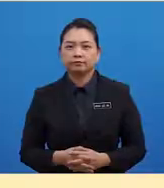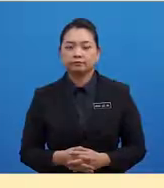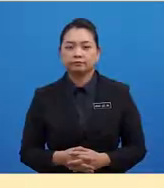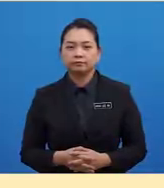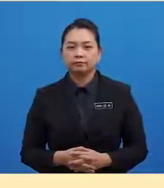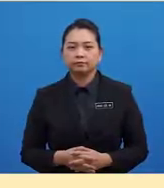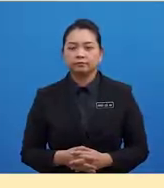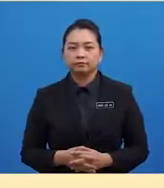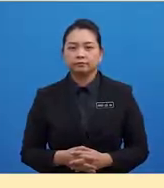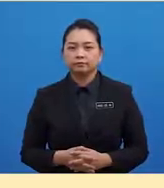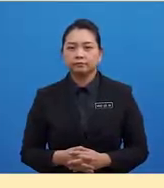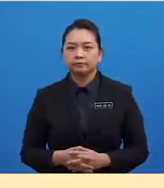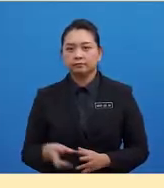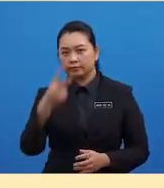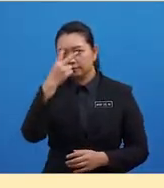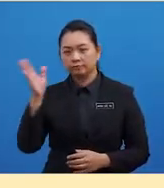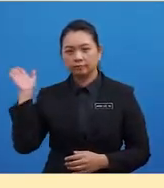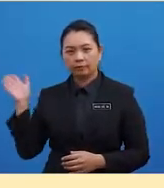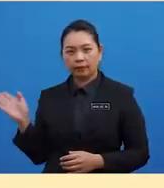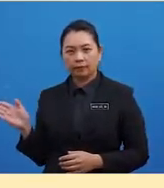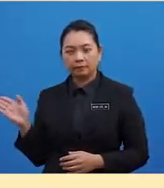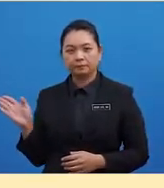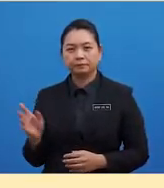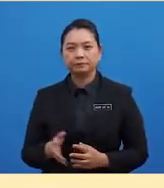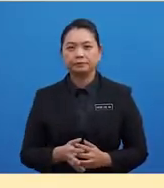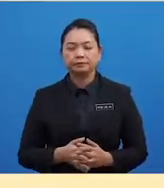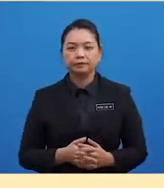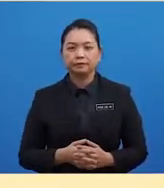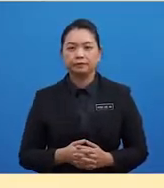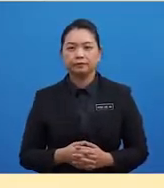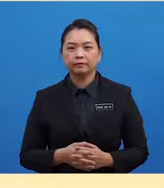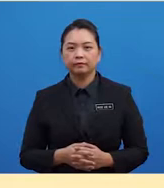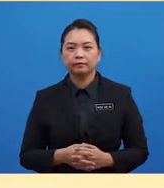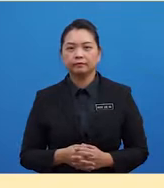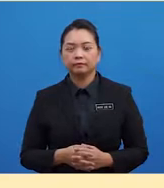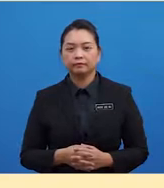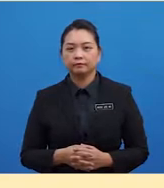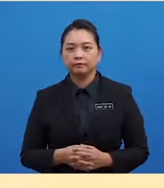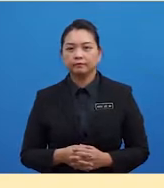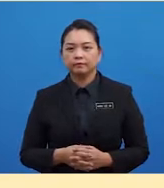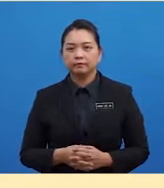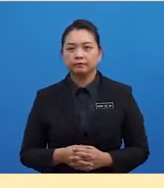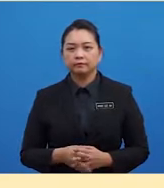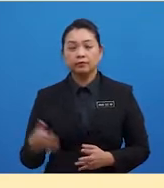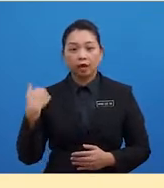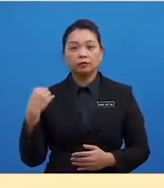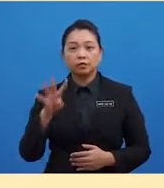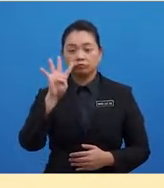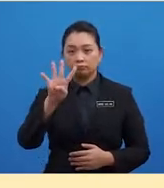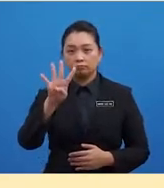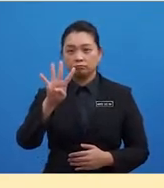lain. Sila lihat paparan di sebelah. Poligon segi empat sama di mana ia mempunyai empat